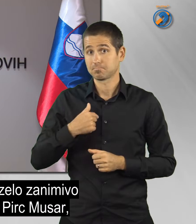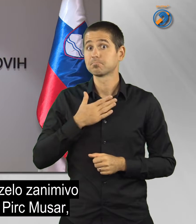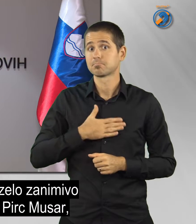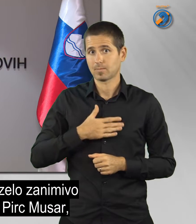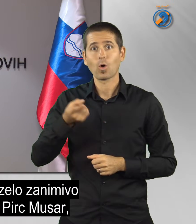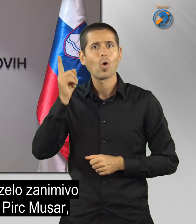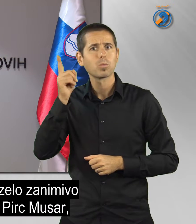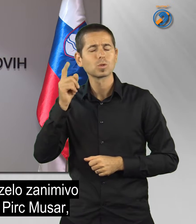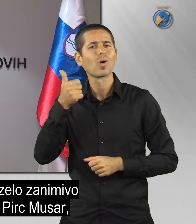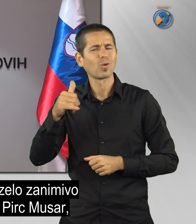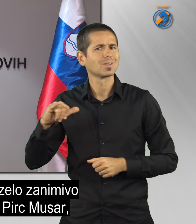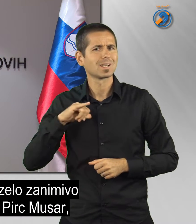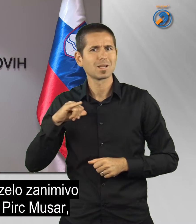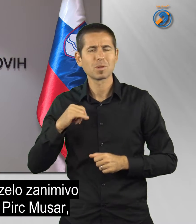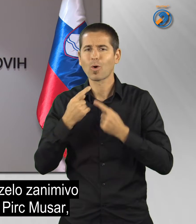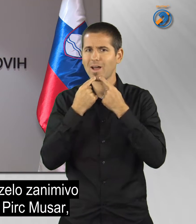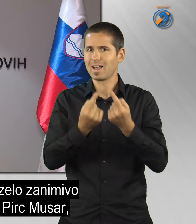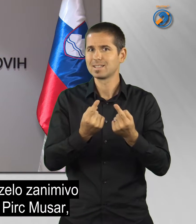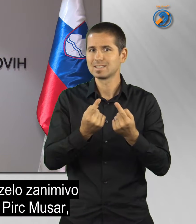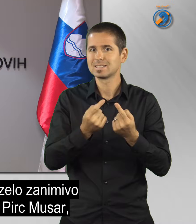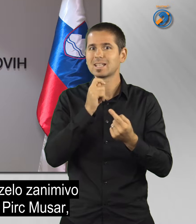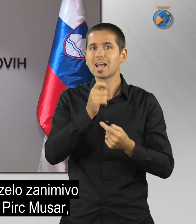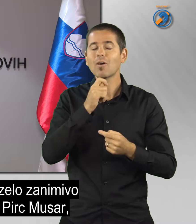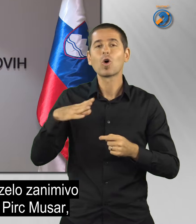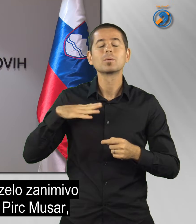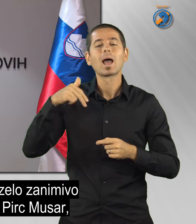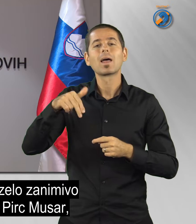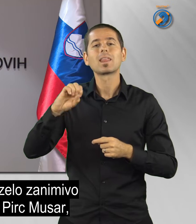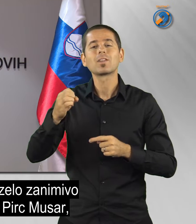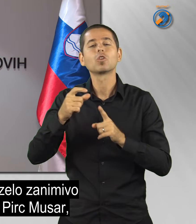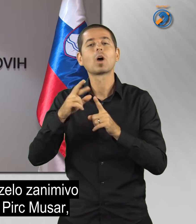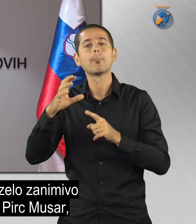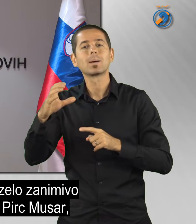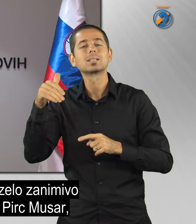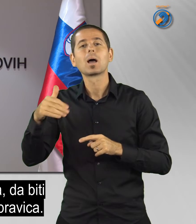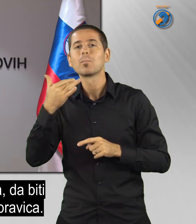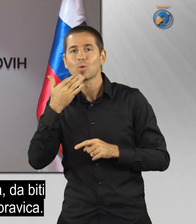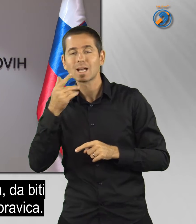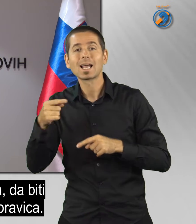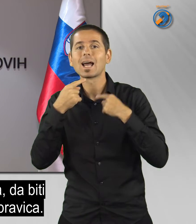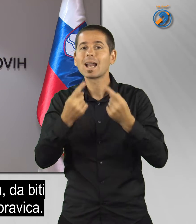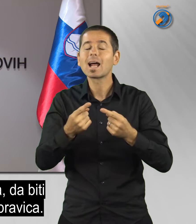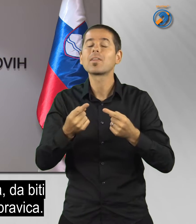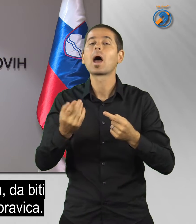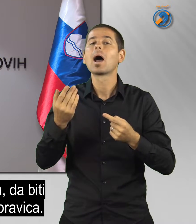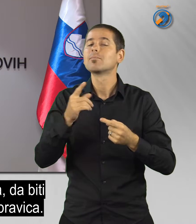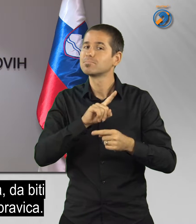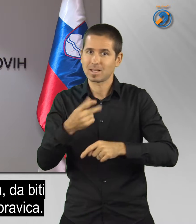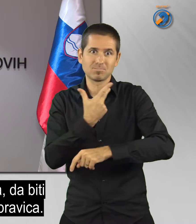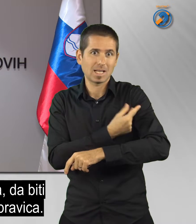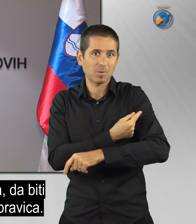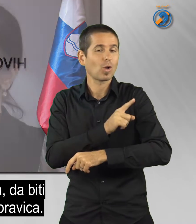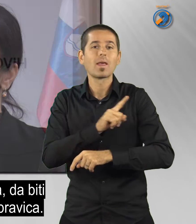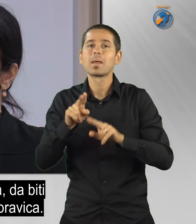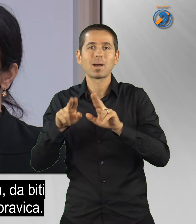Tukaj bi rad opozoril na eno zelo zanimivo izjavo gospe Nataše Pirc Musar, ki je povedala, da biti